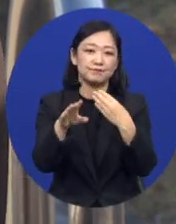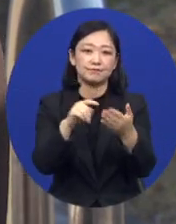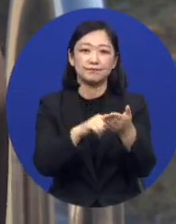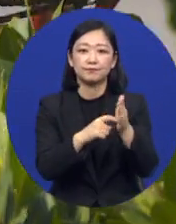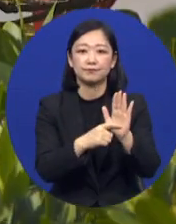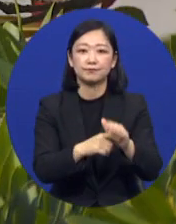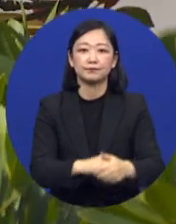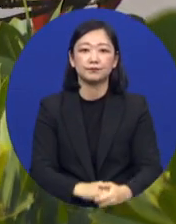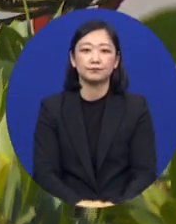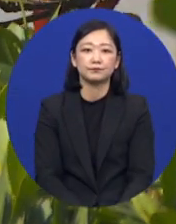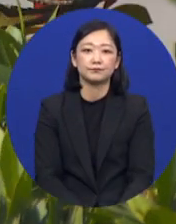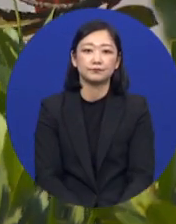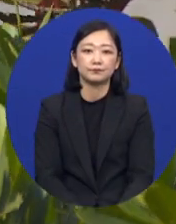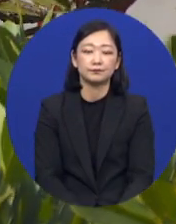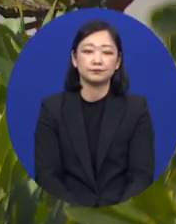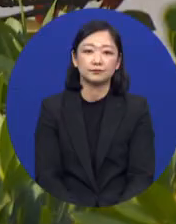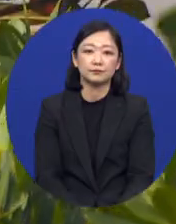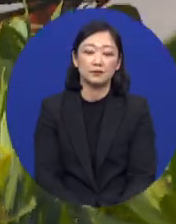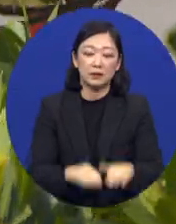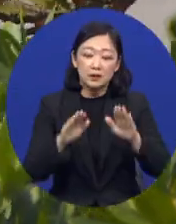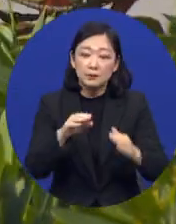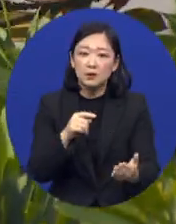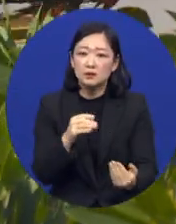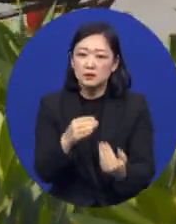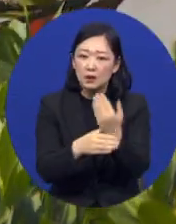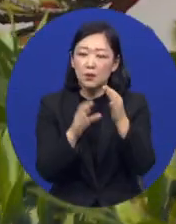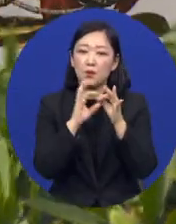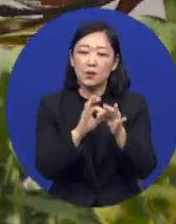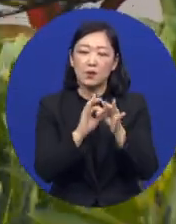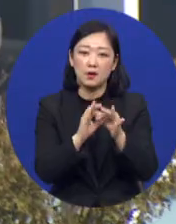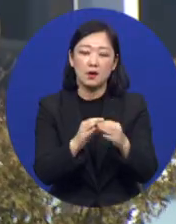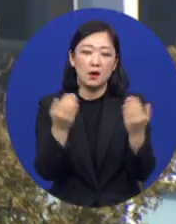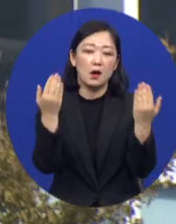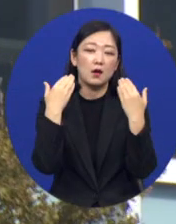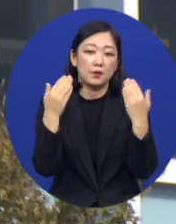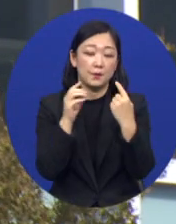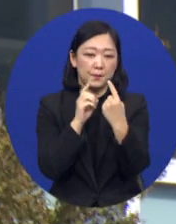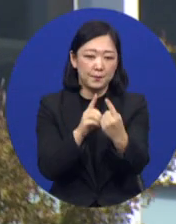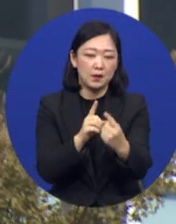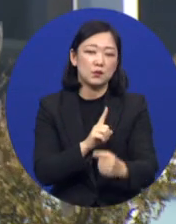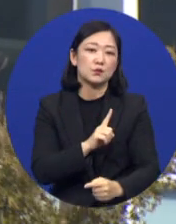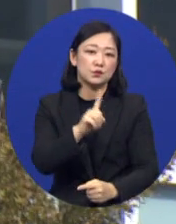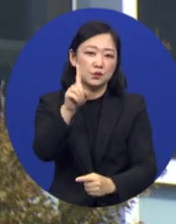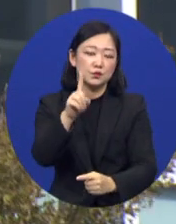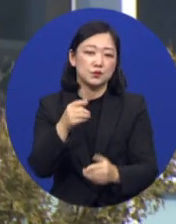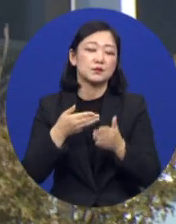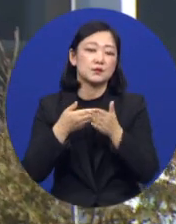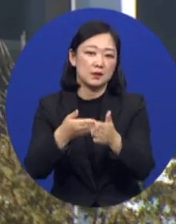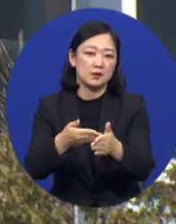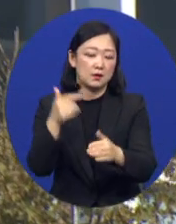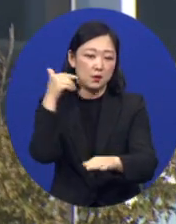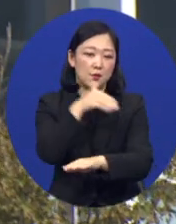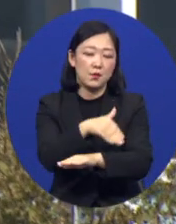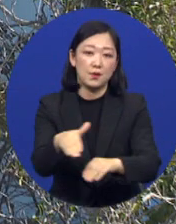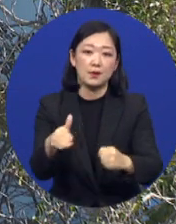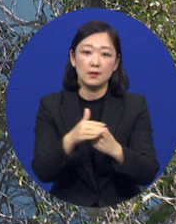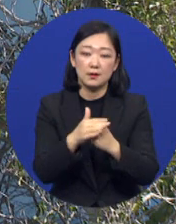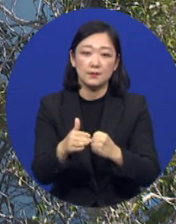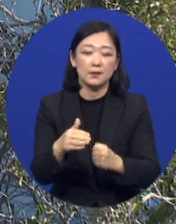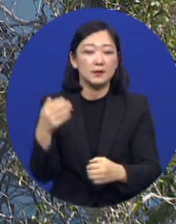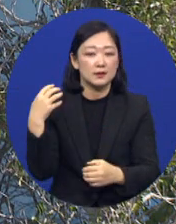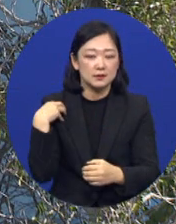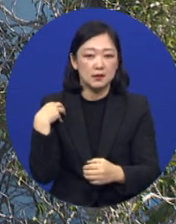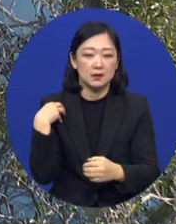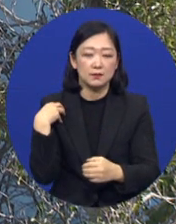밝혔습니다. 한편 장 씨는 이번 사고와 관련해 학교 측을 상대로 민사소송을 제기한다는 계획이어서 책임을